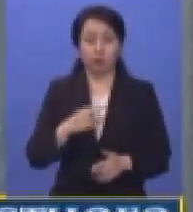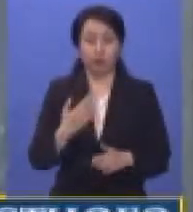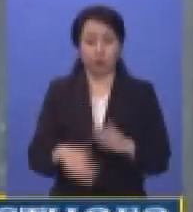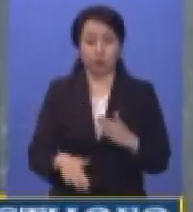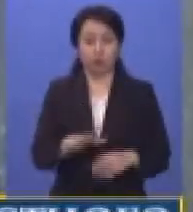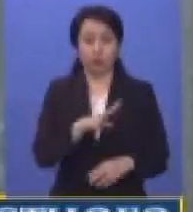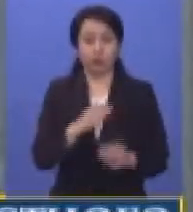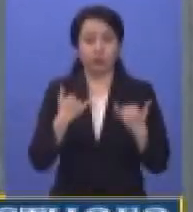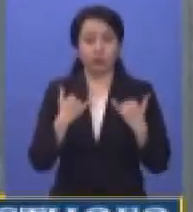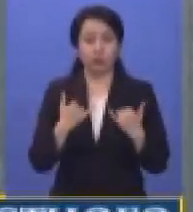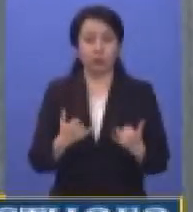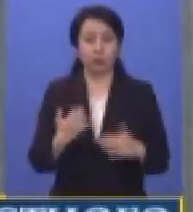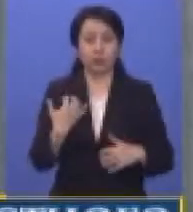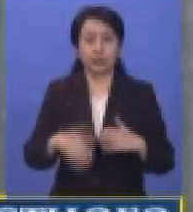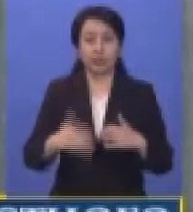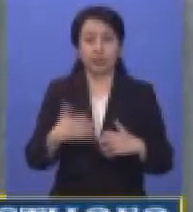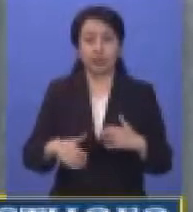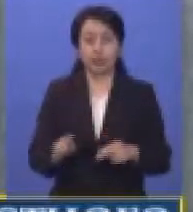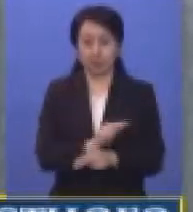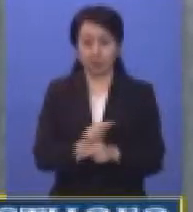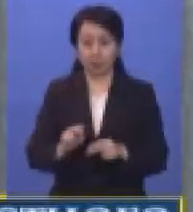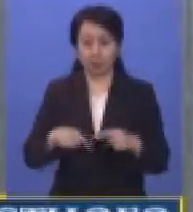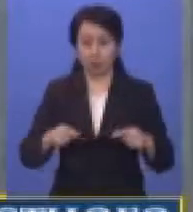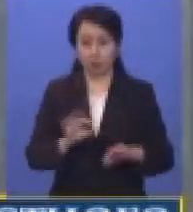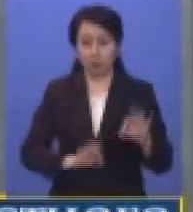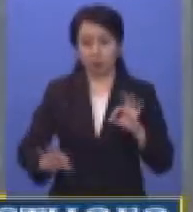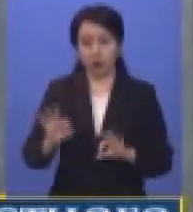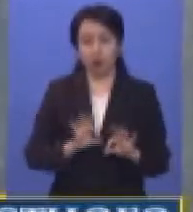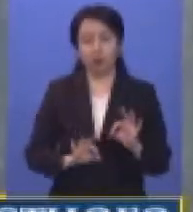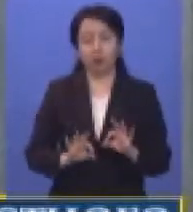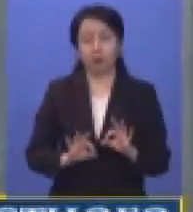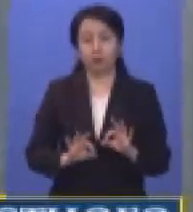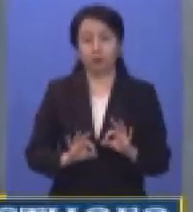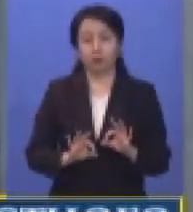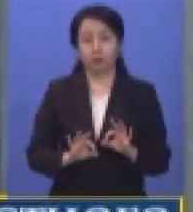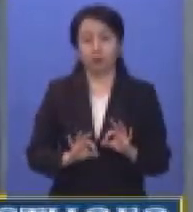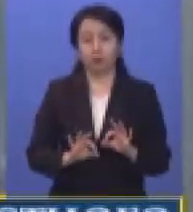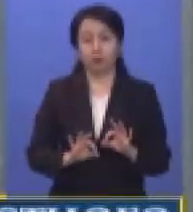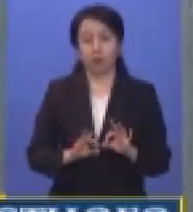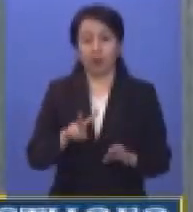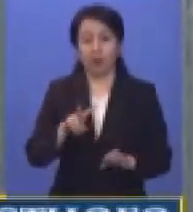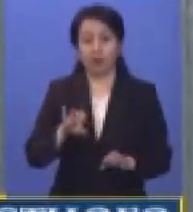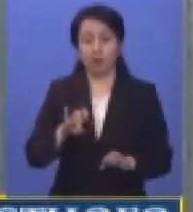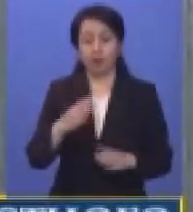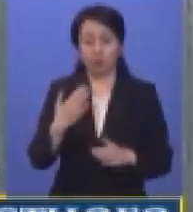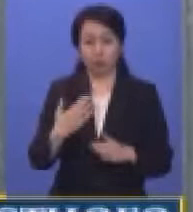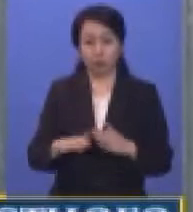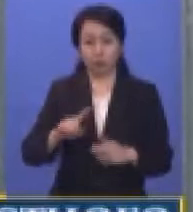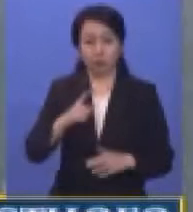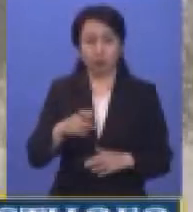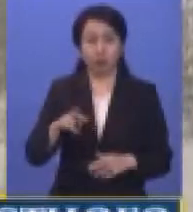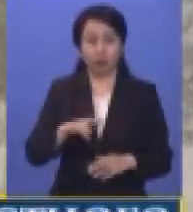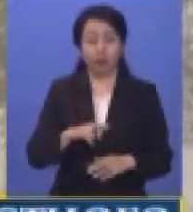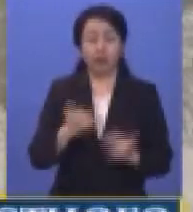закончили. Сейчас идет там средний ремонт, это уже другой проект. А проект именно ливневки мы завершили 1